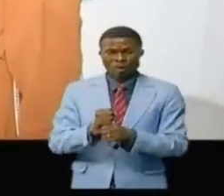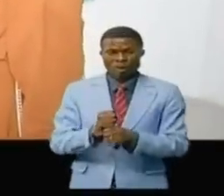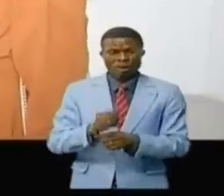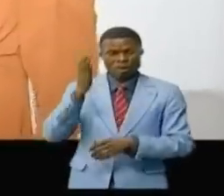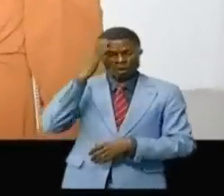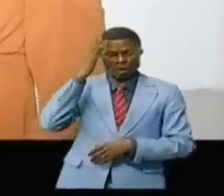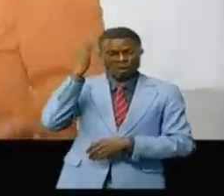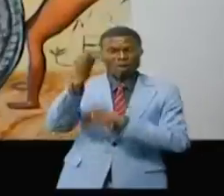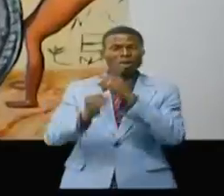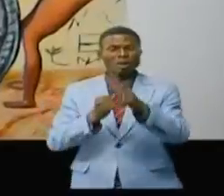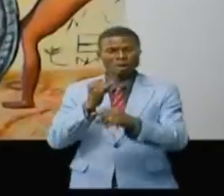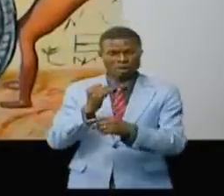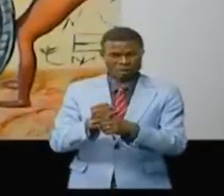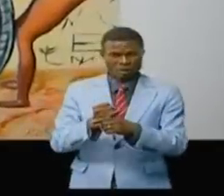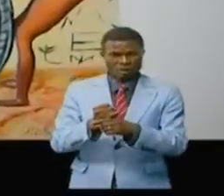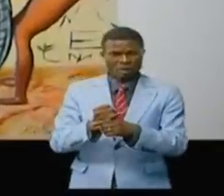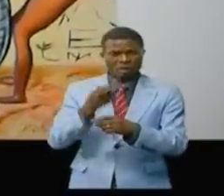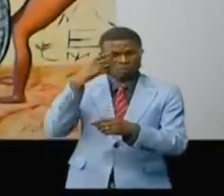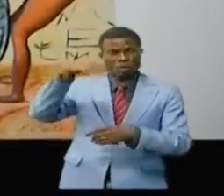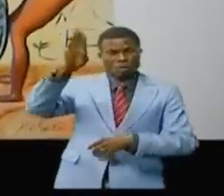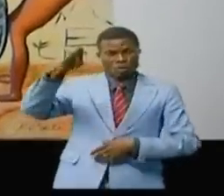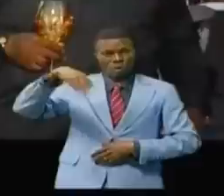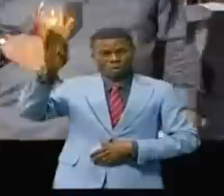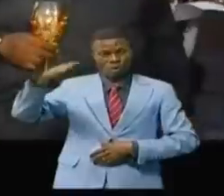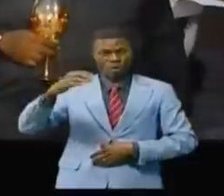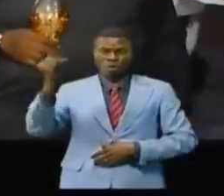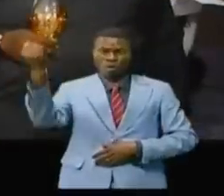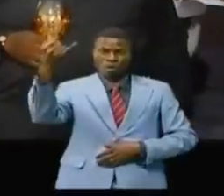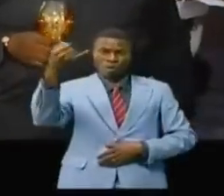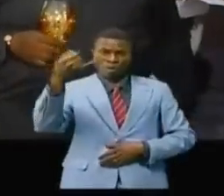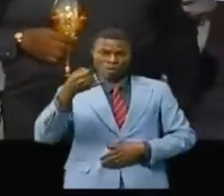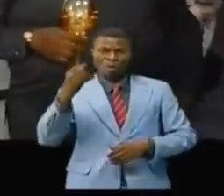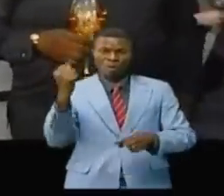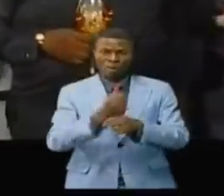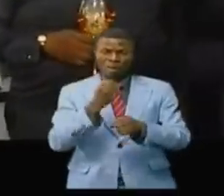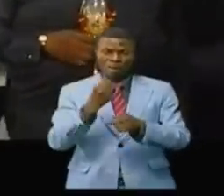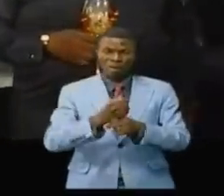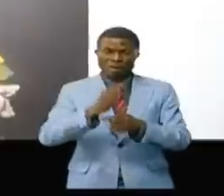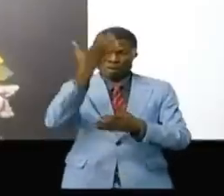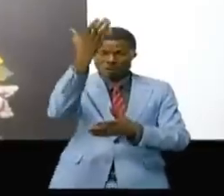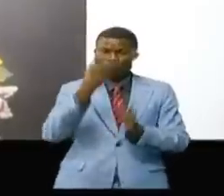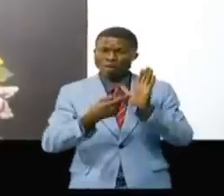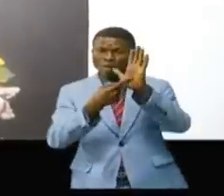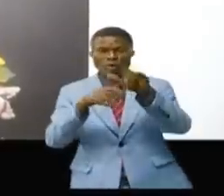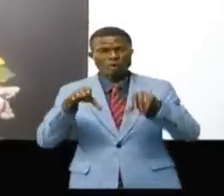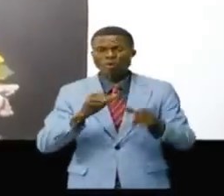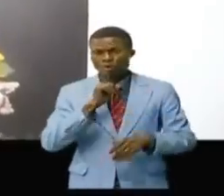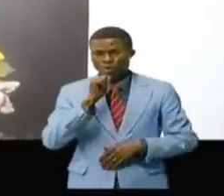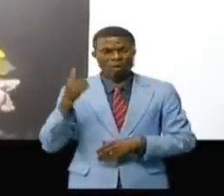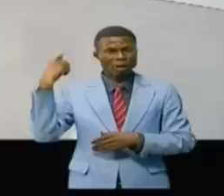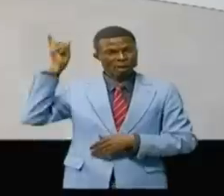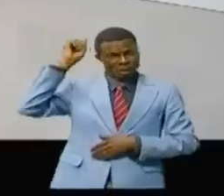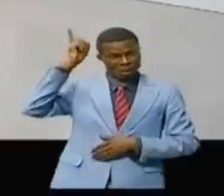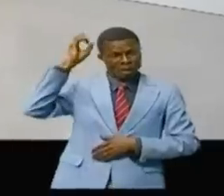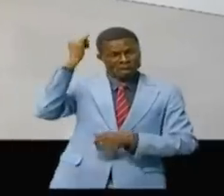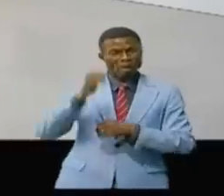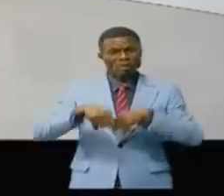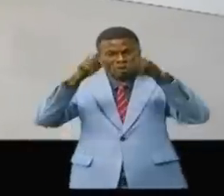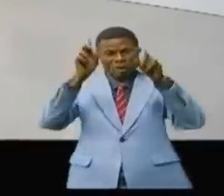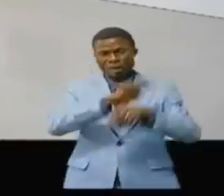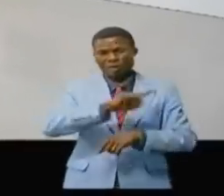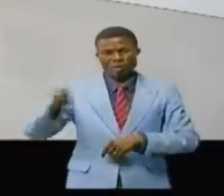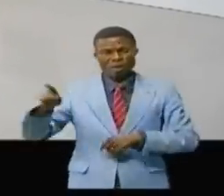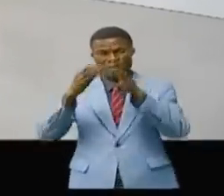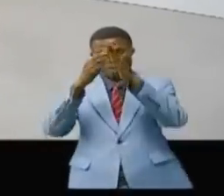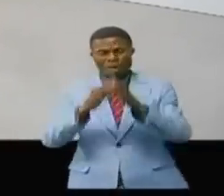reconnaissance internationale pour ses peintures et céramiques dont les œuvres n'ont pas été montrées au Congo depuis la fin des années 80.